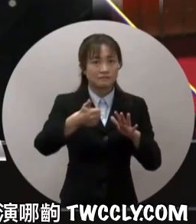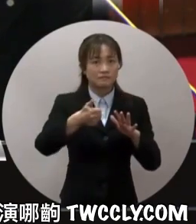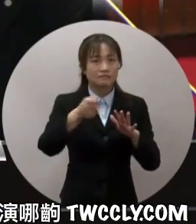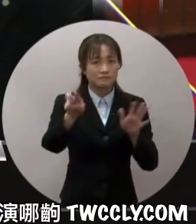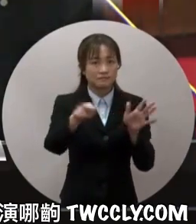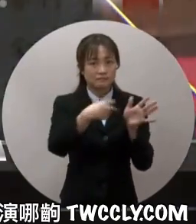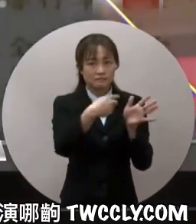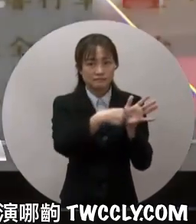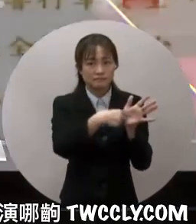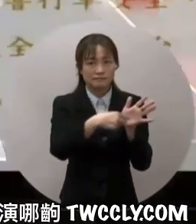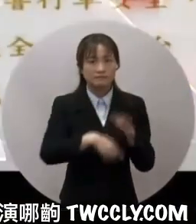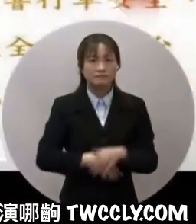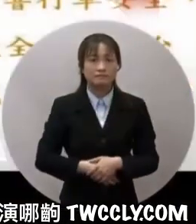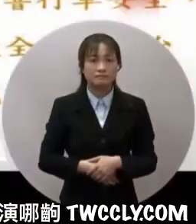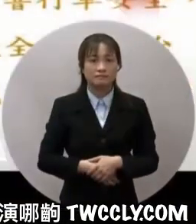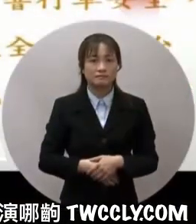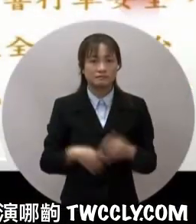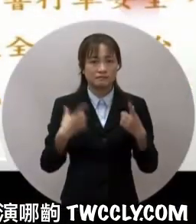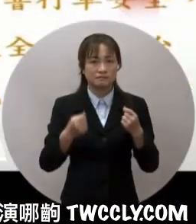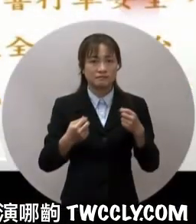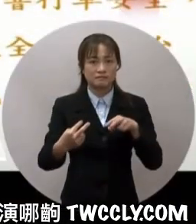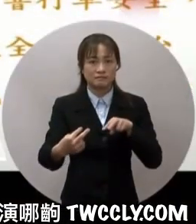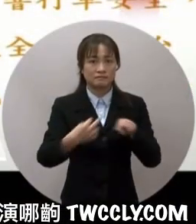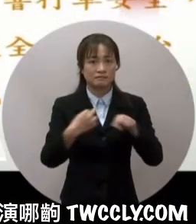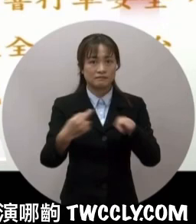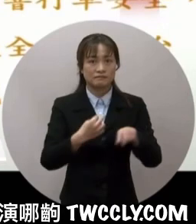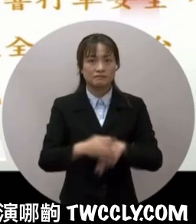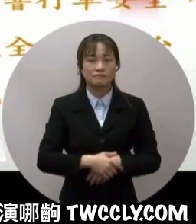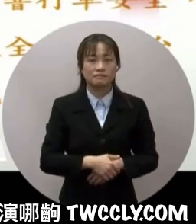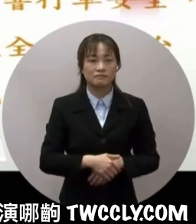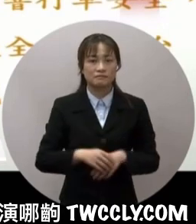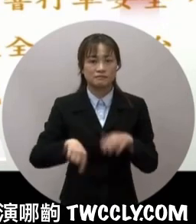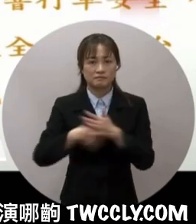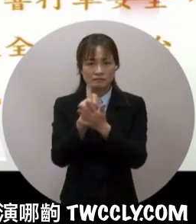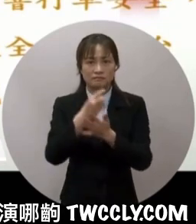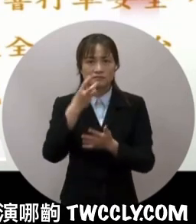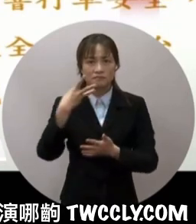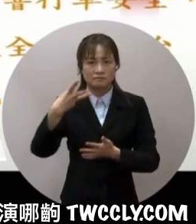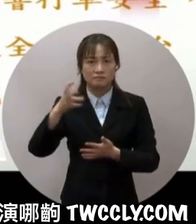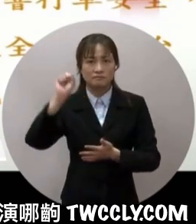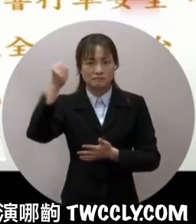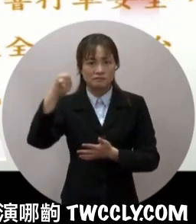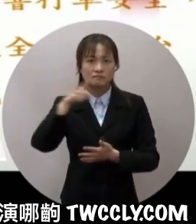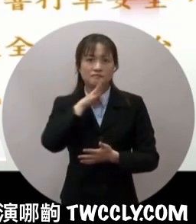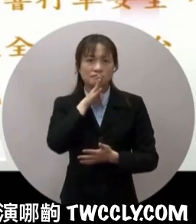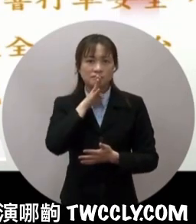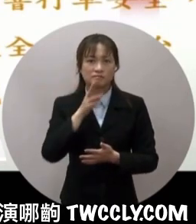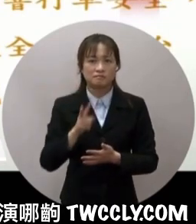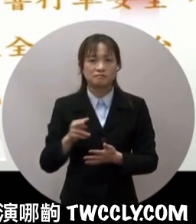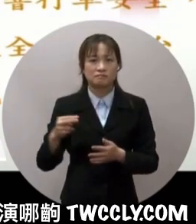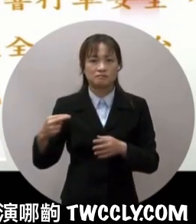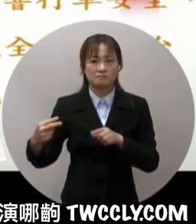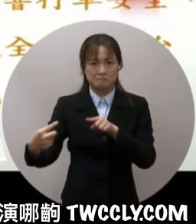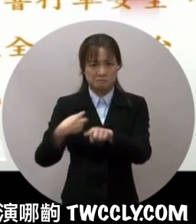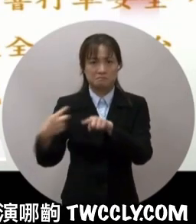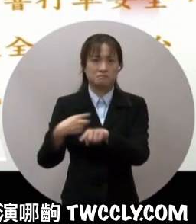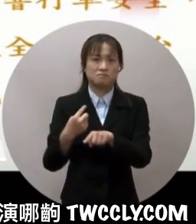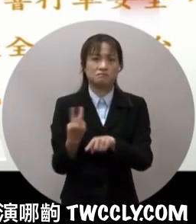那都是四線道只有三域那台磁三線變成二線道再來